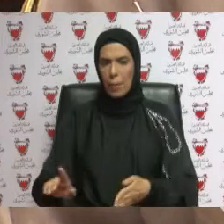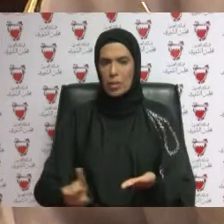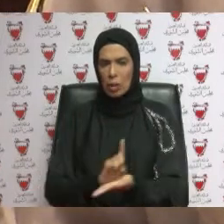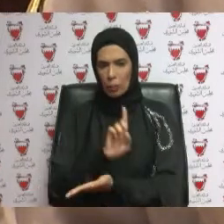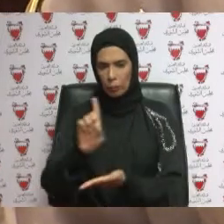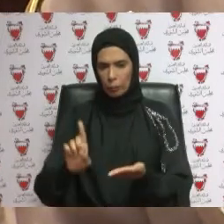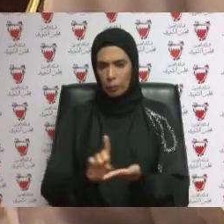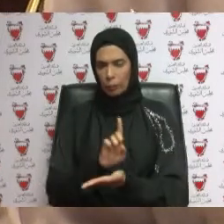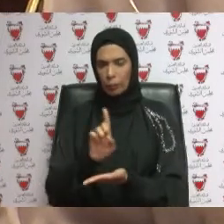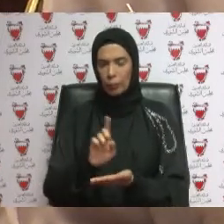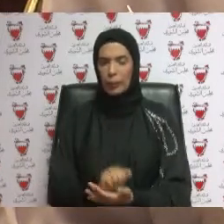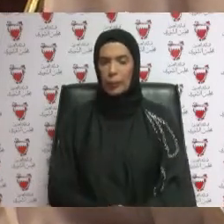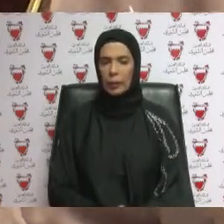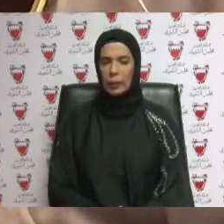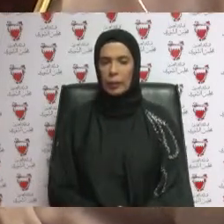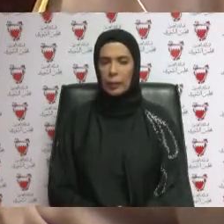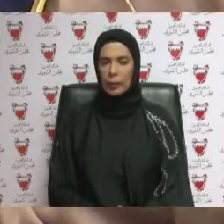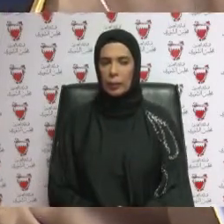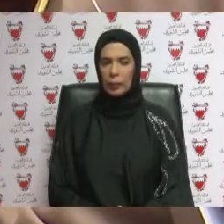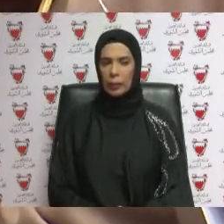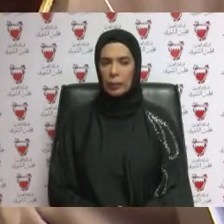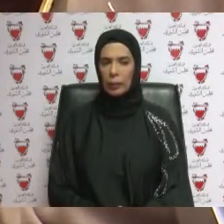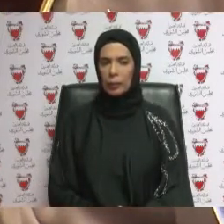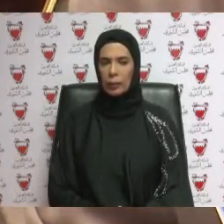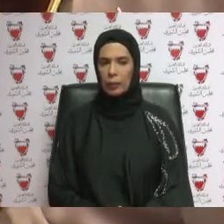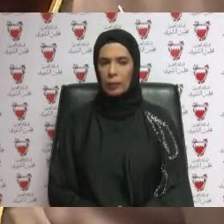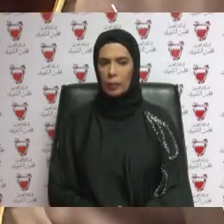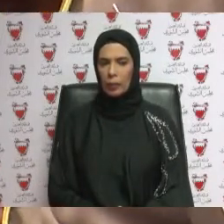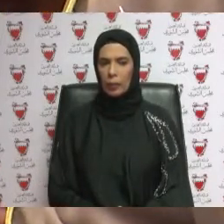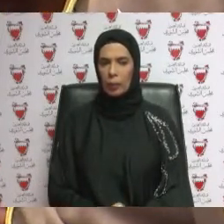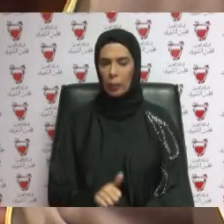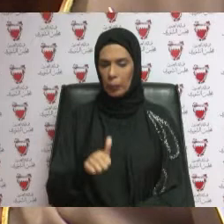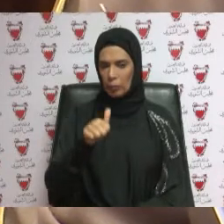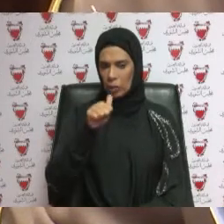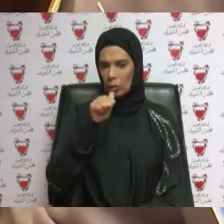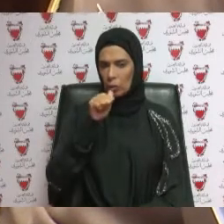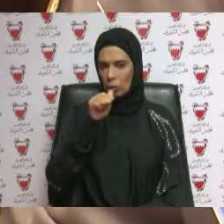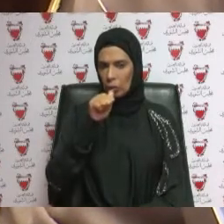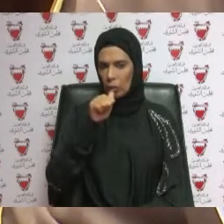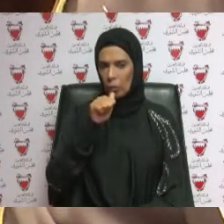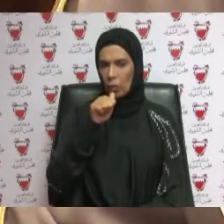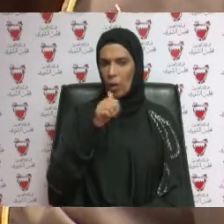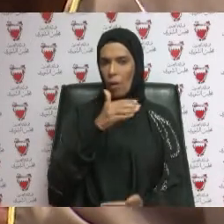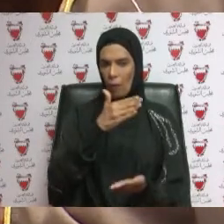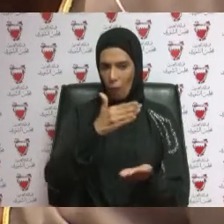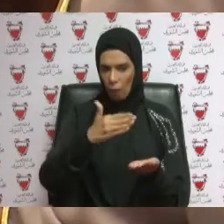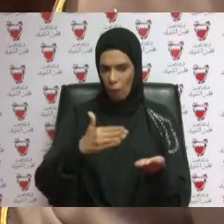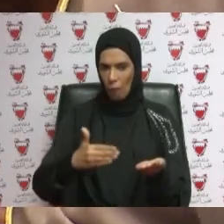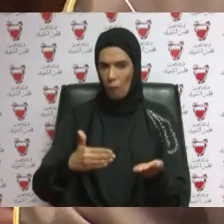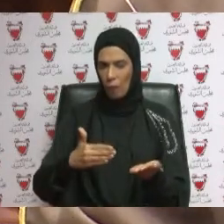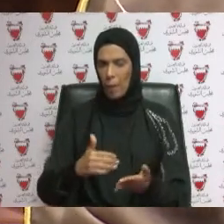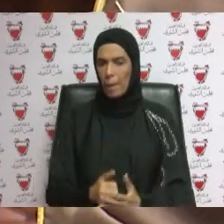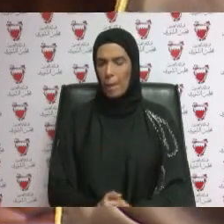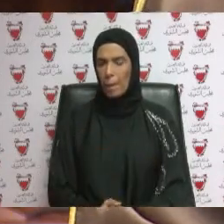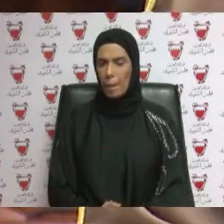المختصة حتى يكون دوران المياه في وسط الأراضي المغمورة بالمياه،